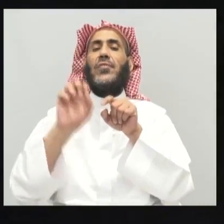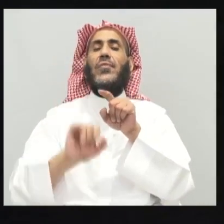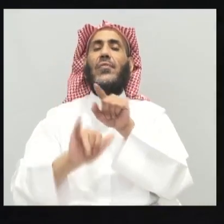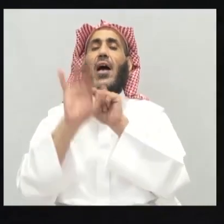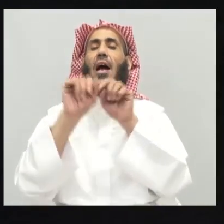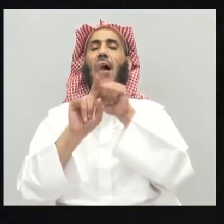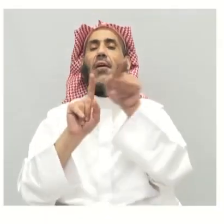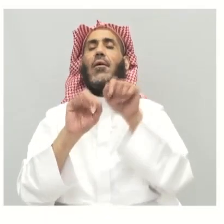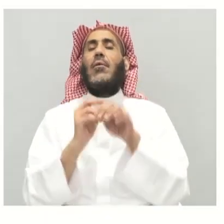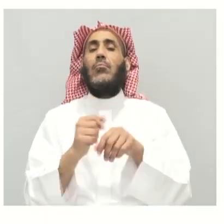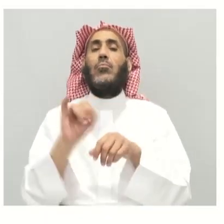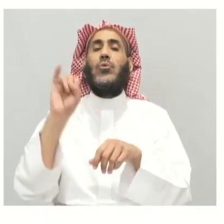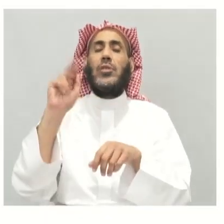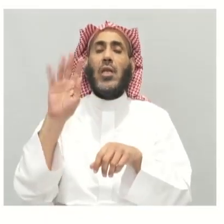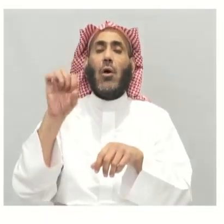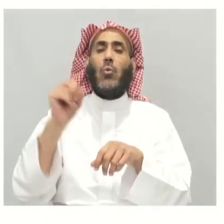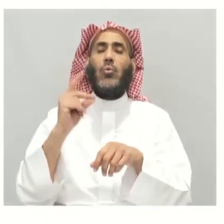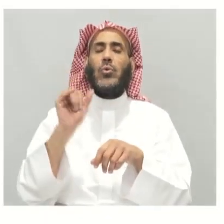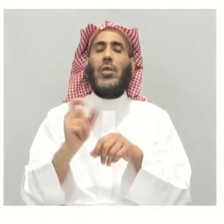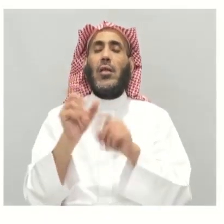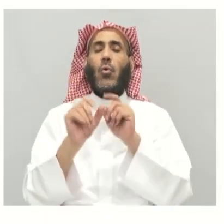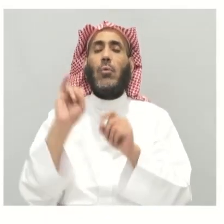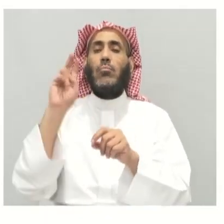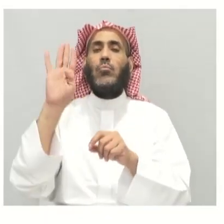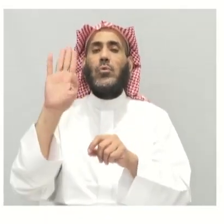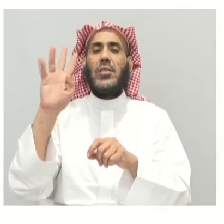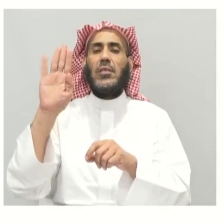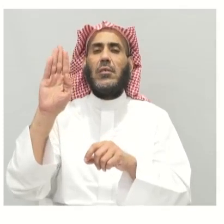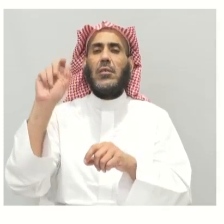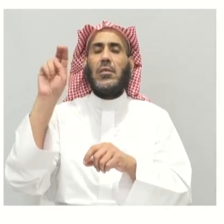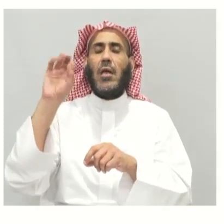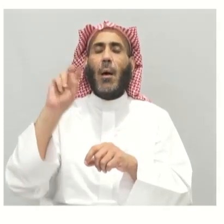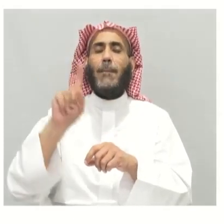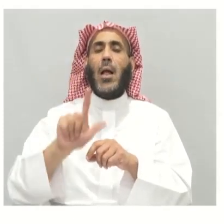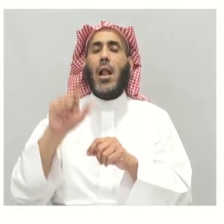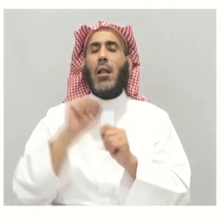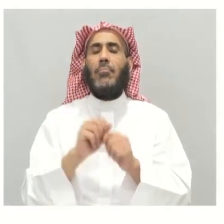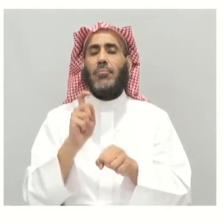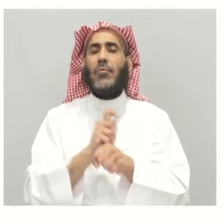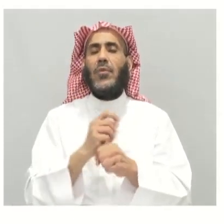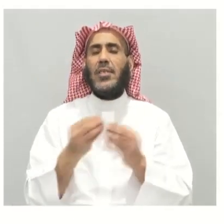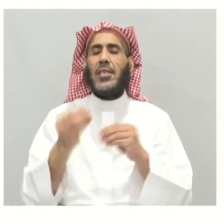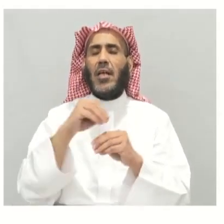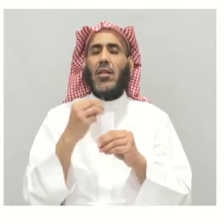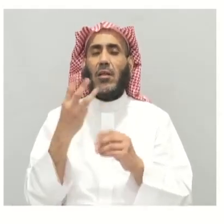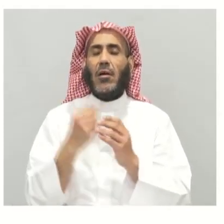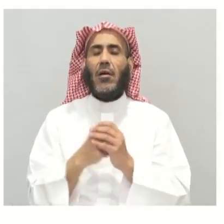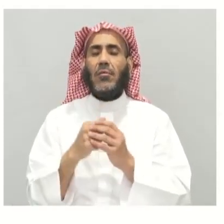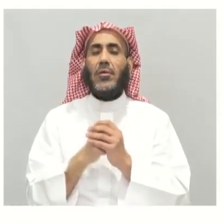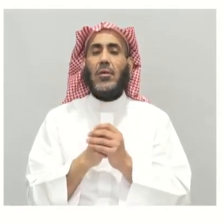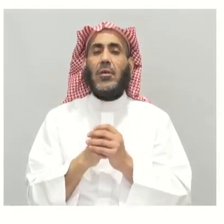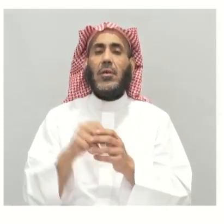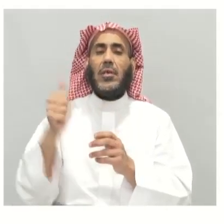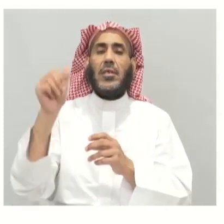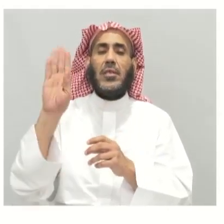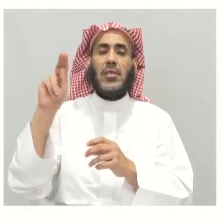مستوطن، ومستقبل، لاحظ هنا الفعل زاد عن ثلاثة أحرف